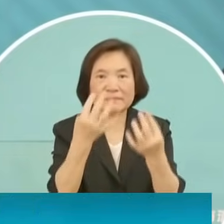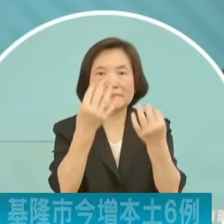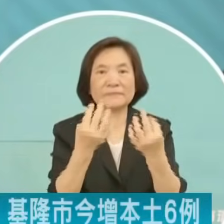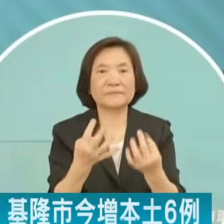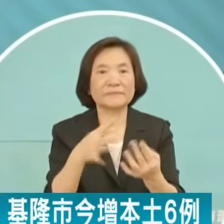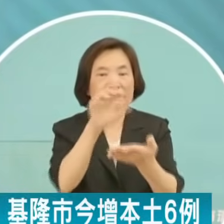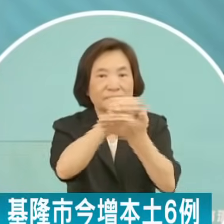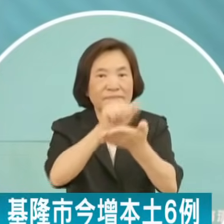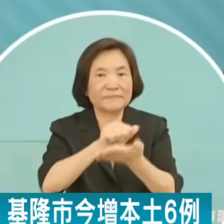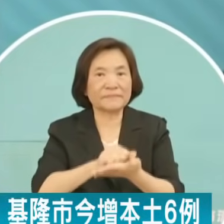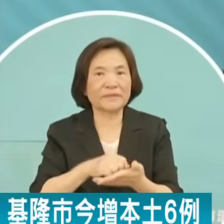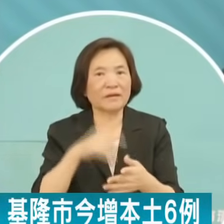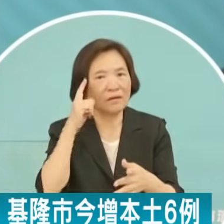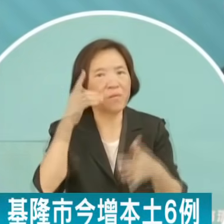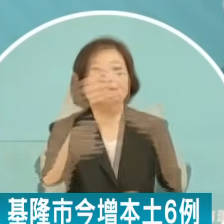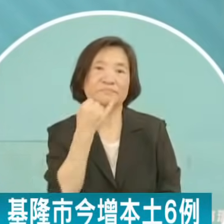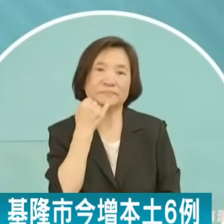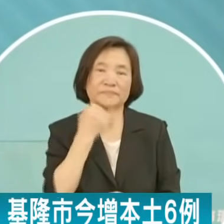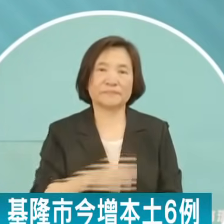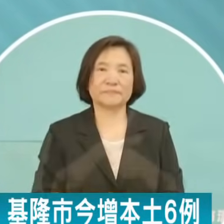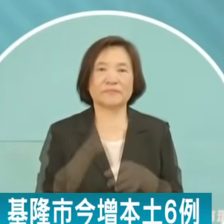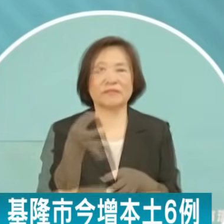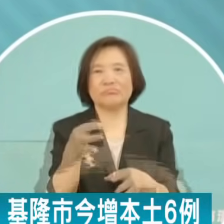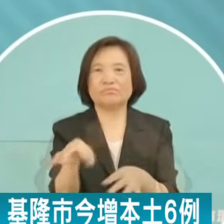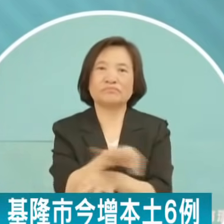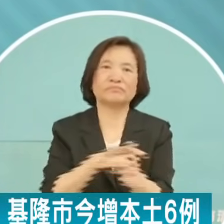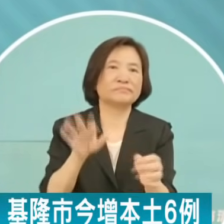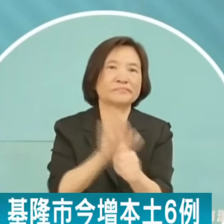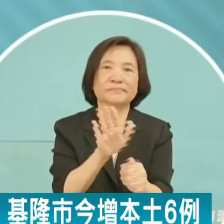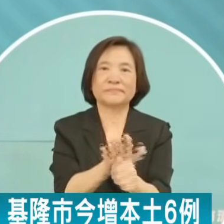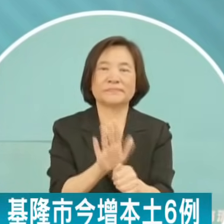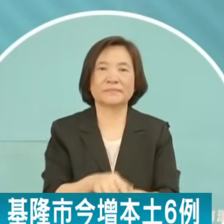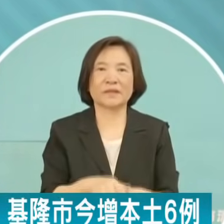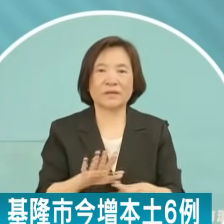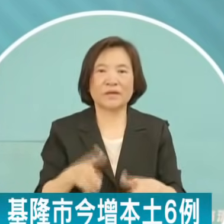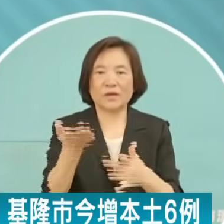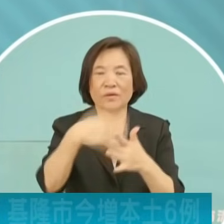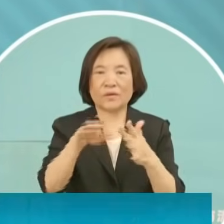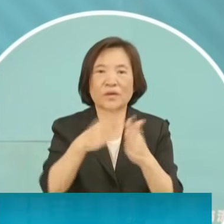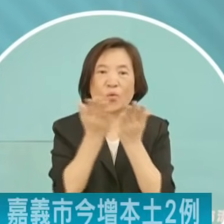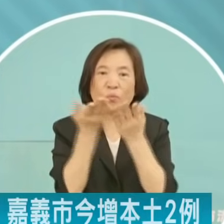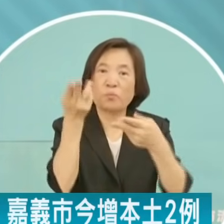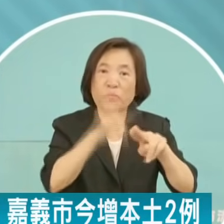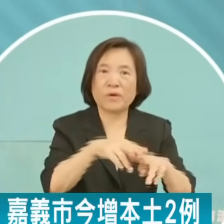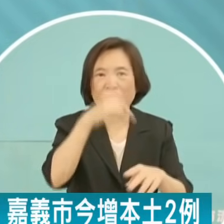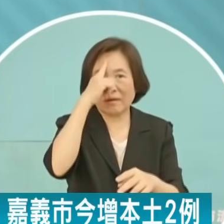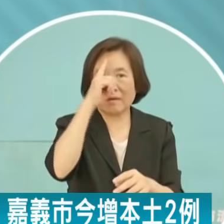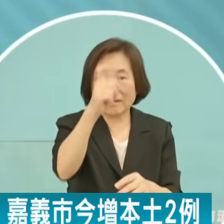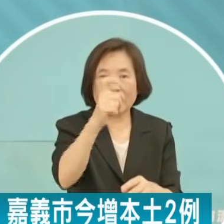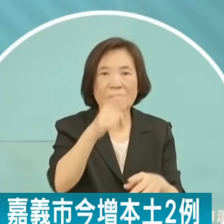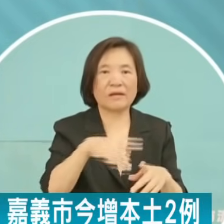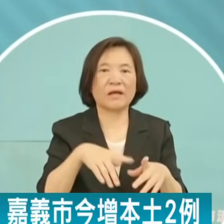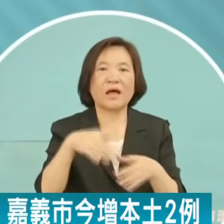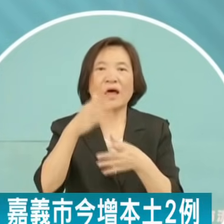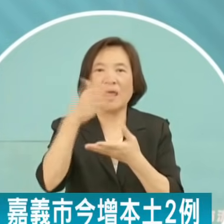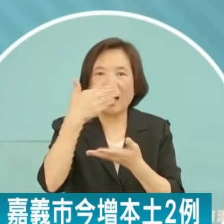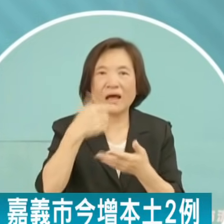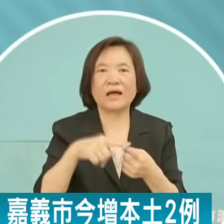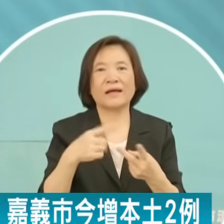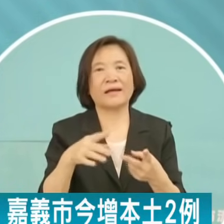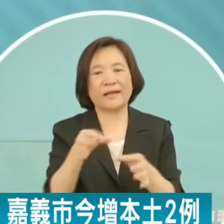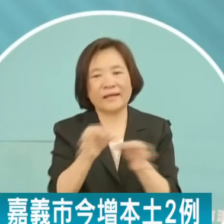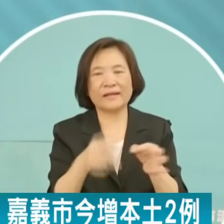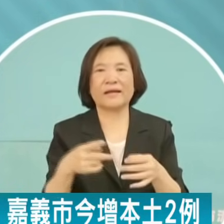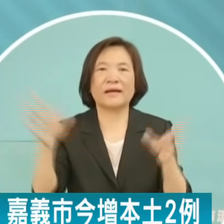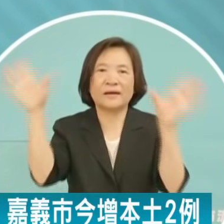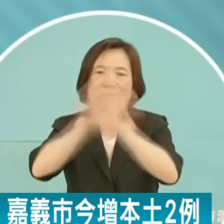量是符合的，纾困哦。因为到现在已经停课10天了，那夜市啊、餐厅几乎都关门了，你知